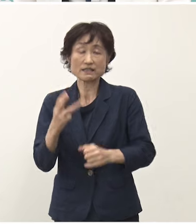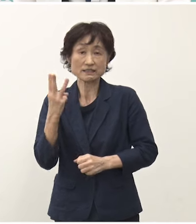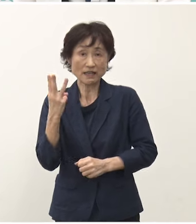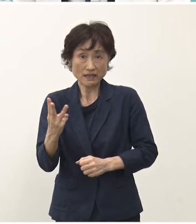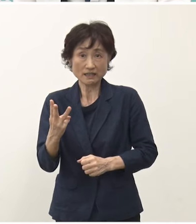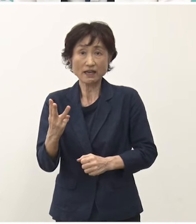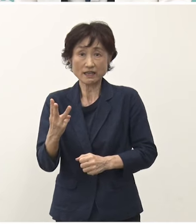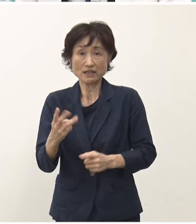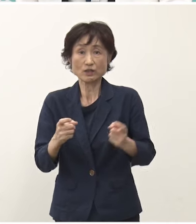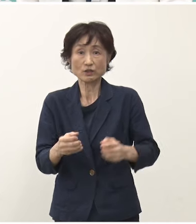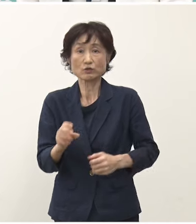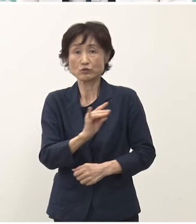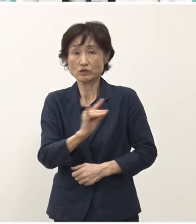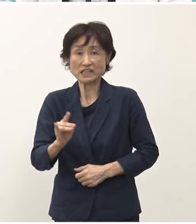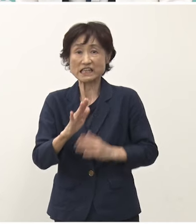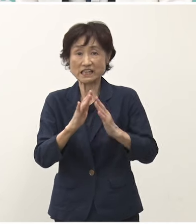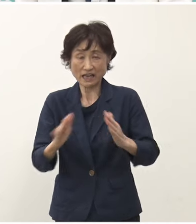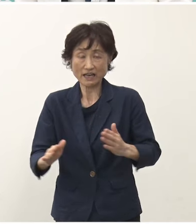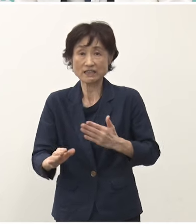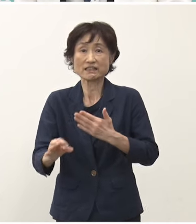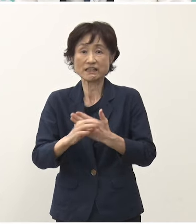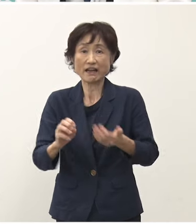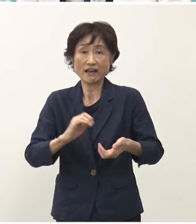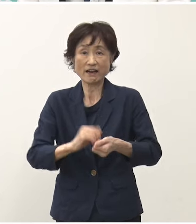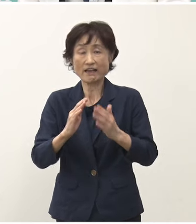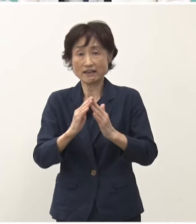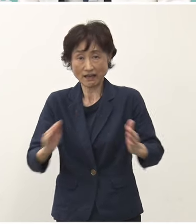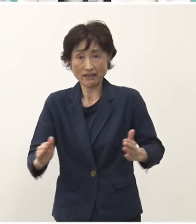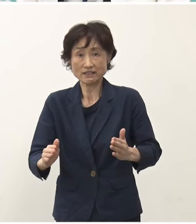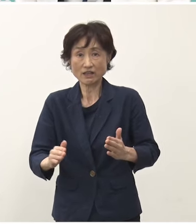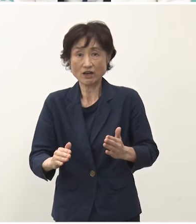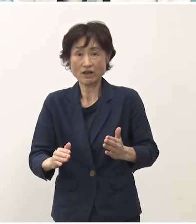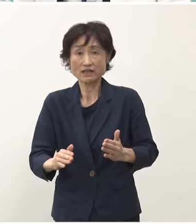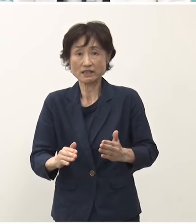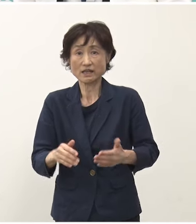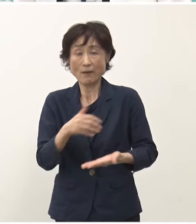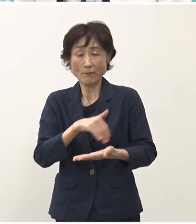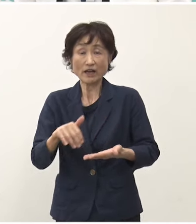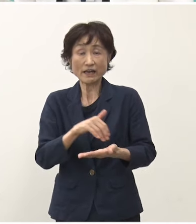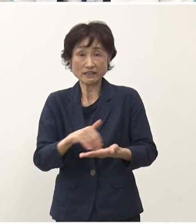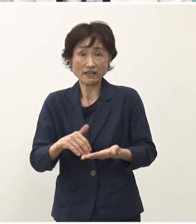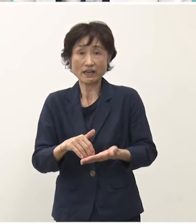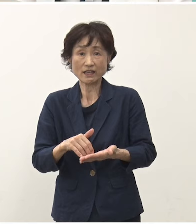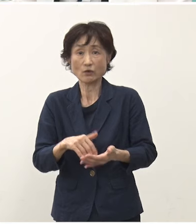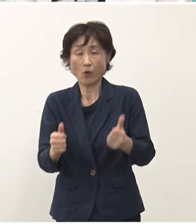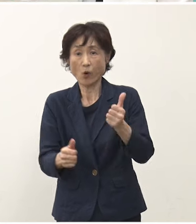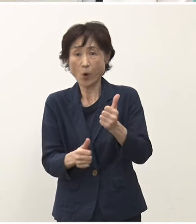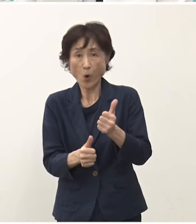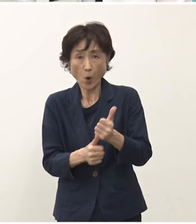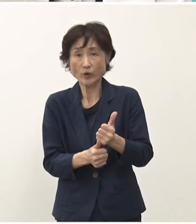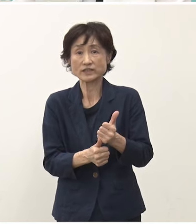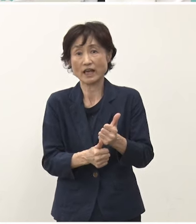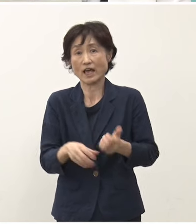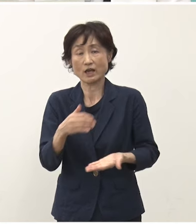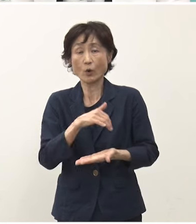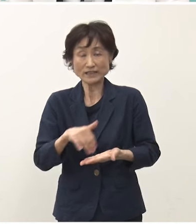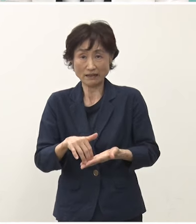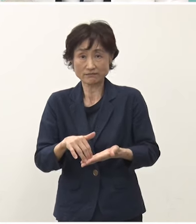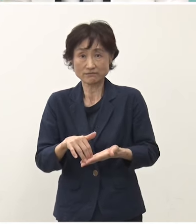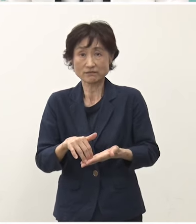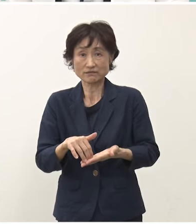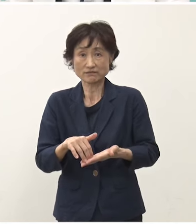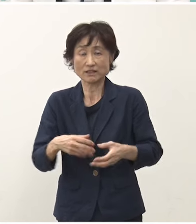定例会に提出する一般会計保線予算についてです詳細は